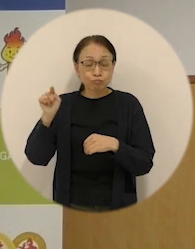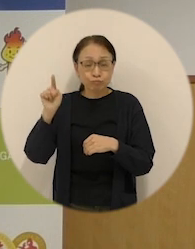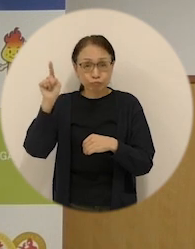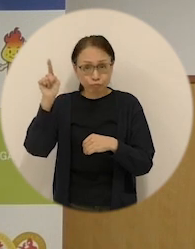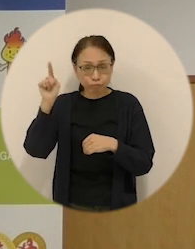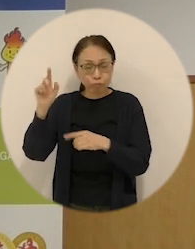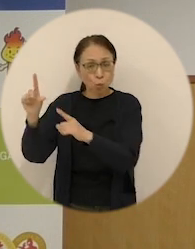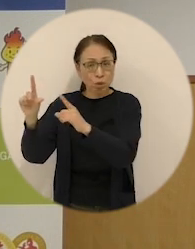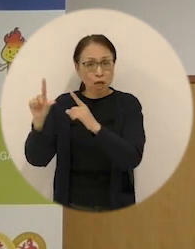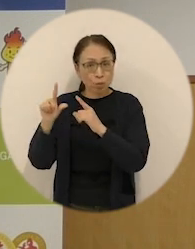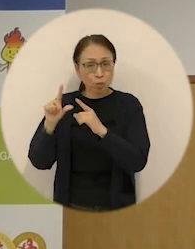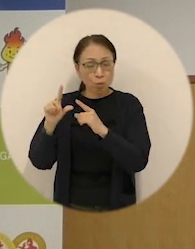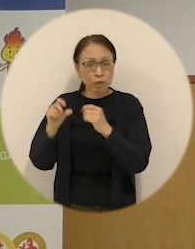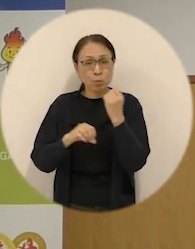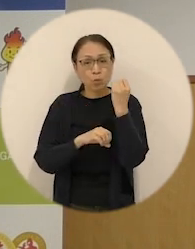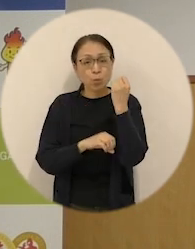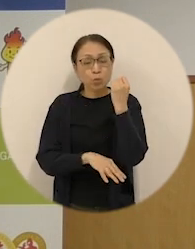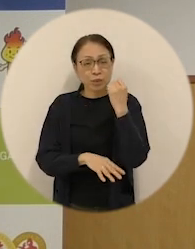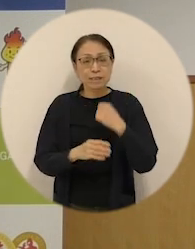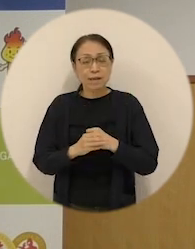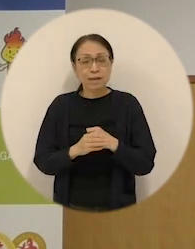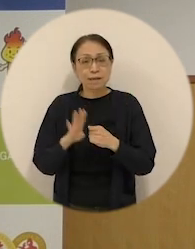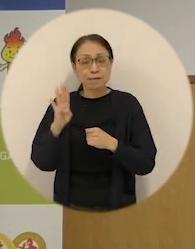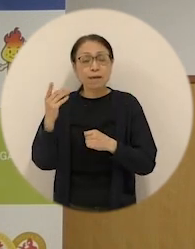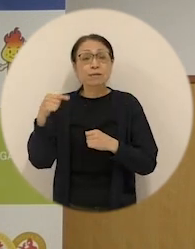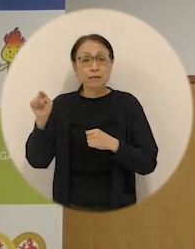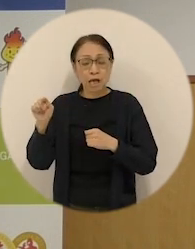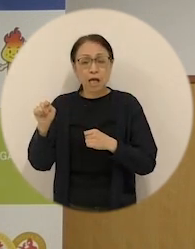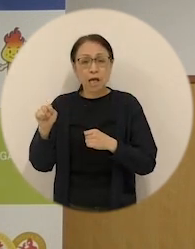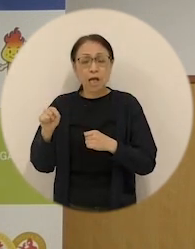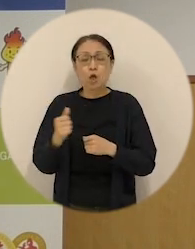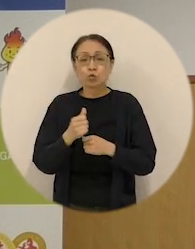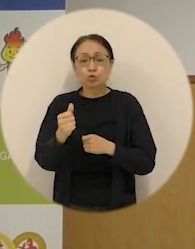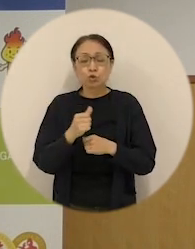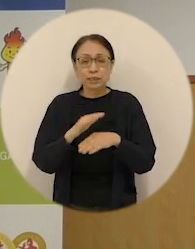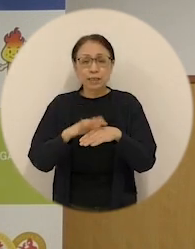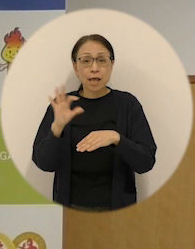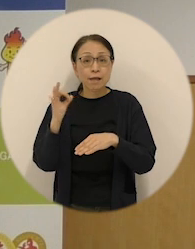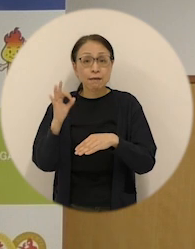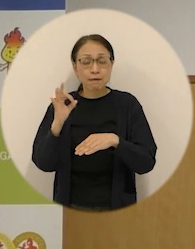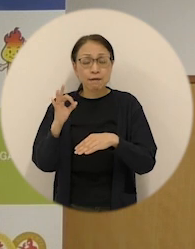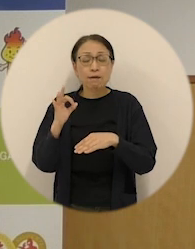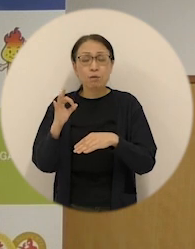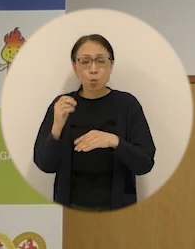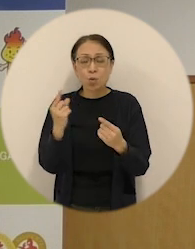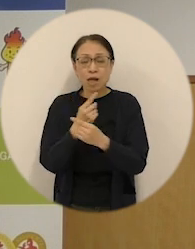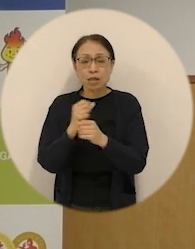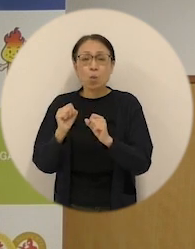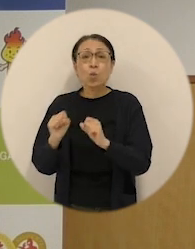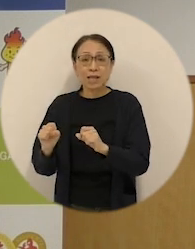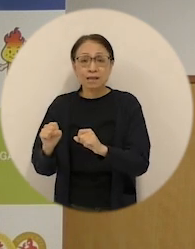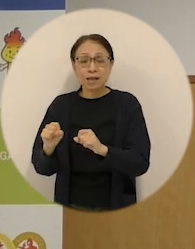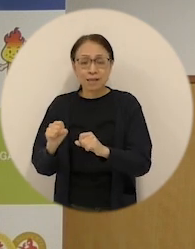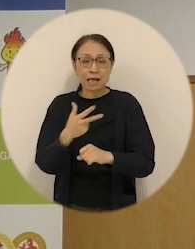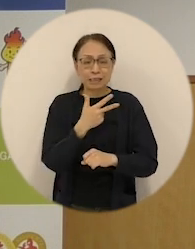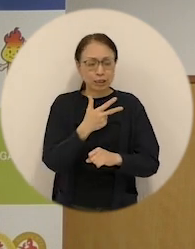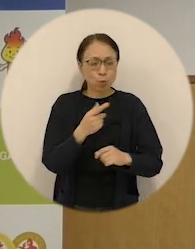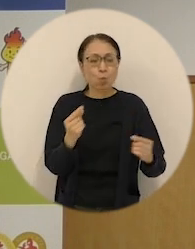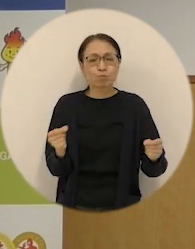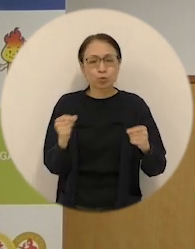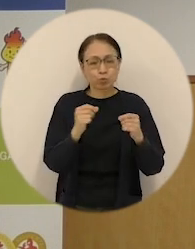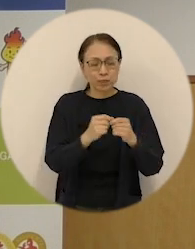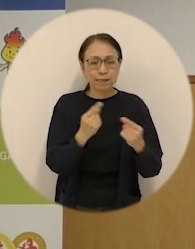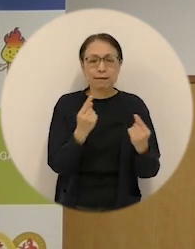勧告に基づき、県が通勤手当の改定を行ったことから、これに準じて改正するものであります